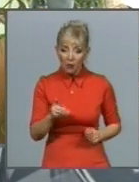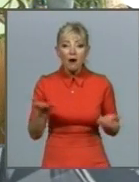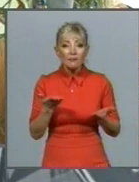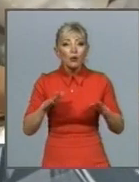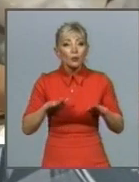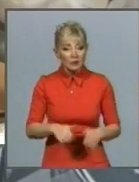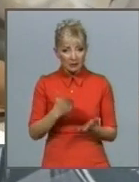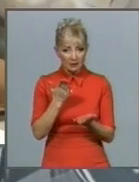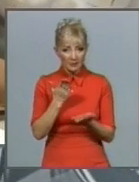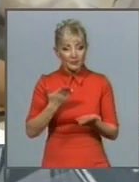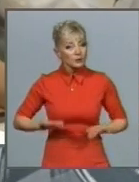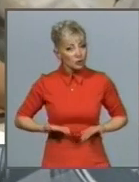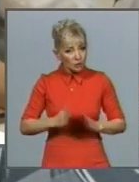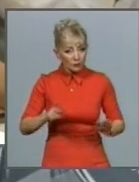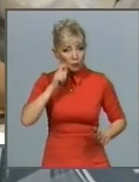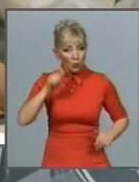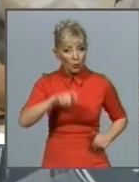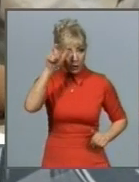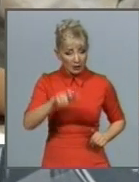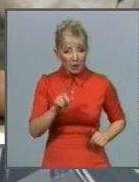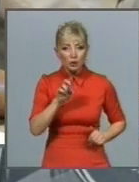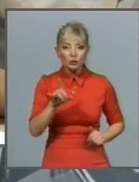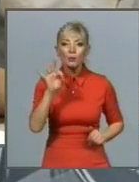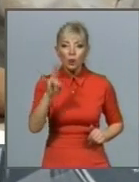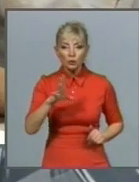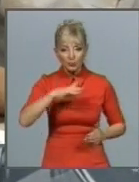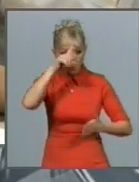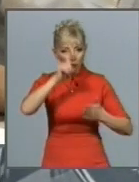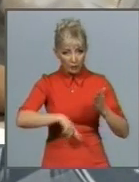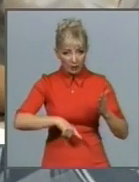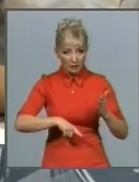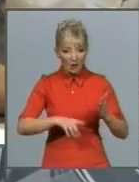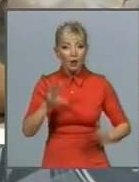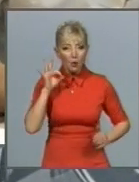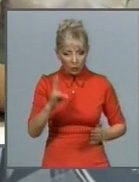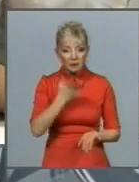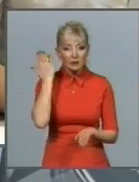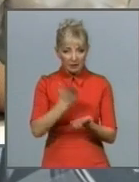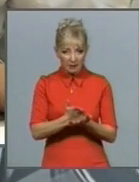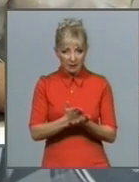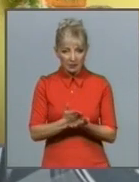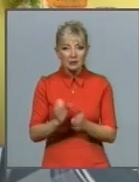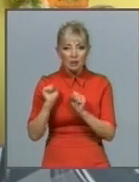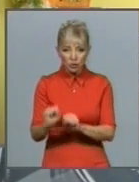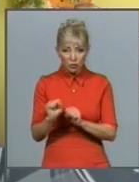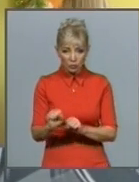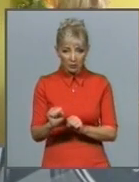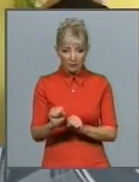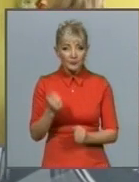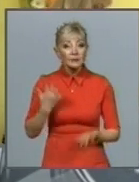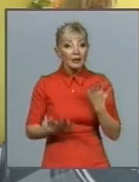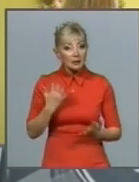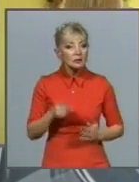країни мешкає українець, щоб він був впевнений, він є захищеним. Якщо